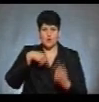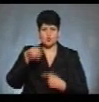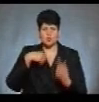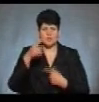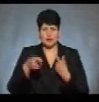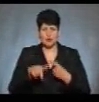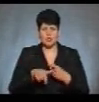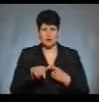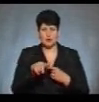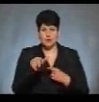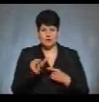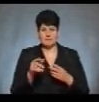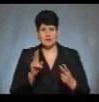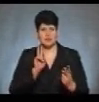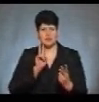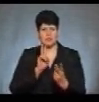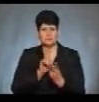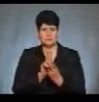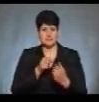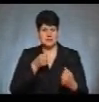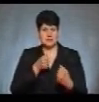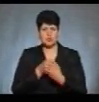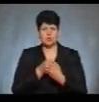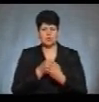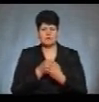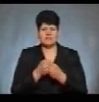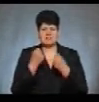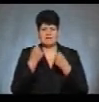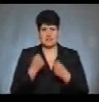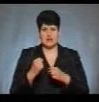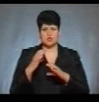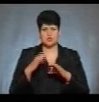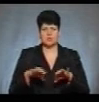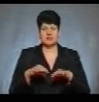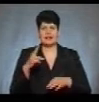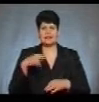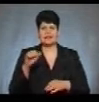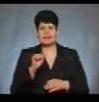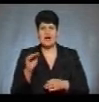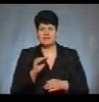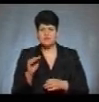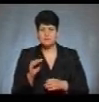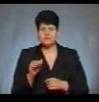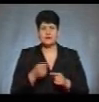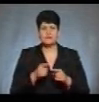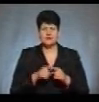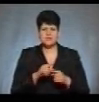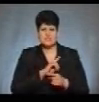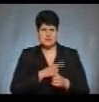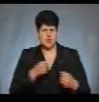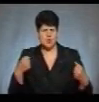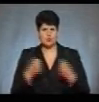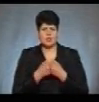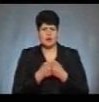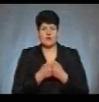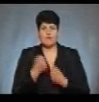дорозі. Він виїхав на смугу зустрічного руху і зіткнувся з вантажним автомобілем «ДАФ». Від сильного удару водій